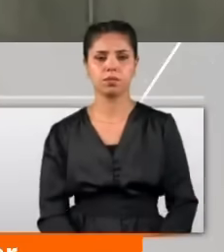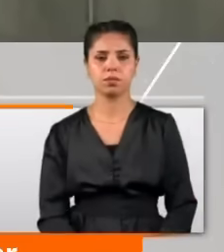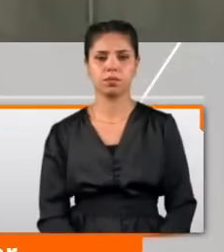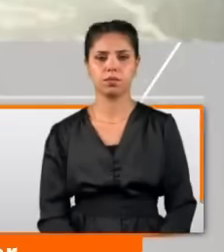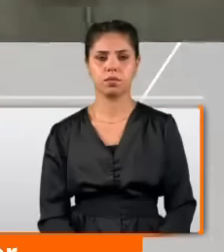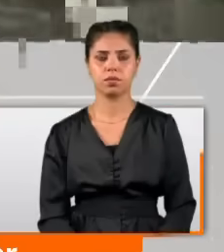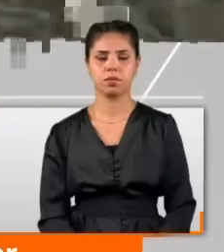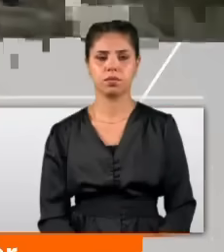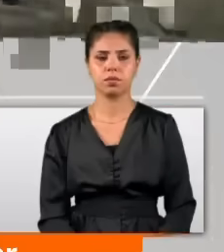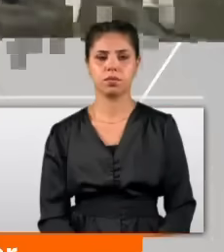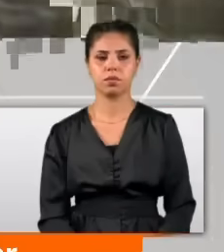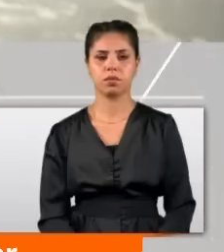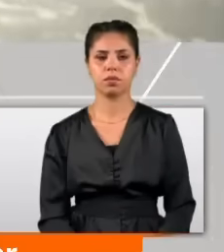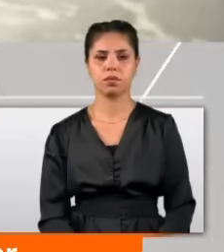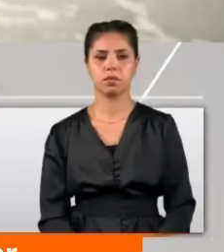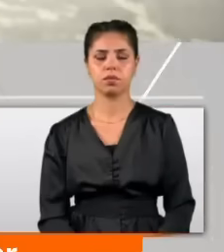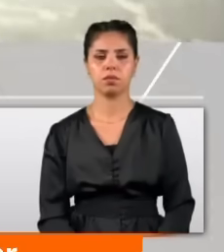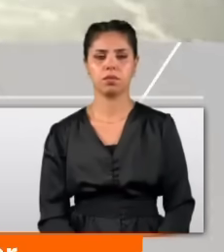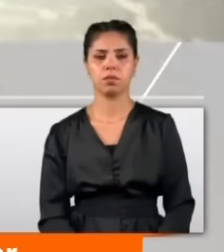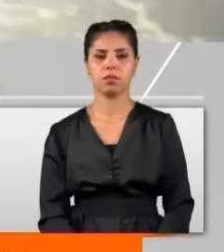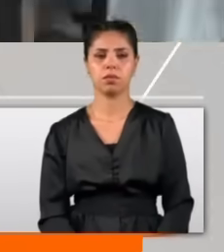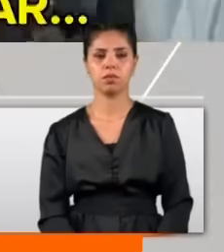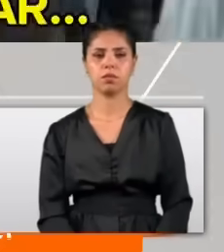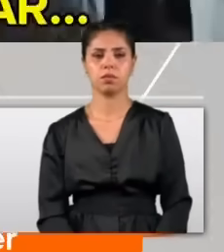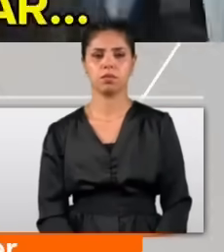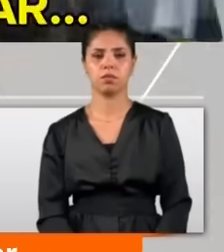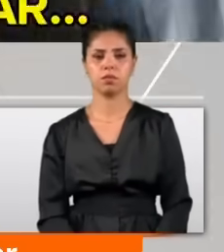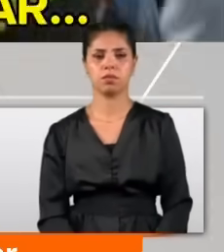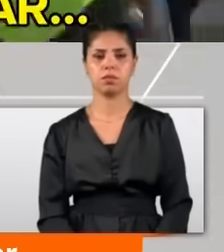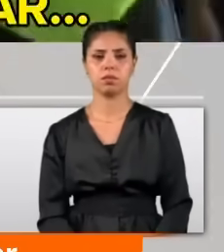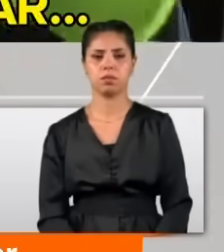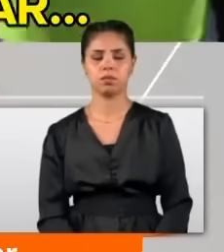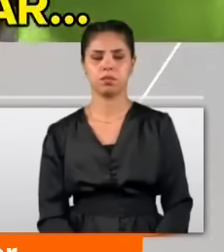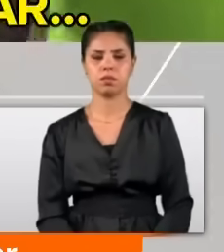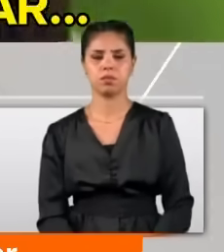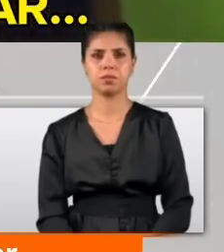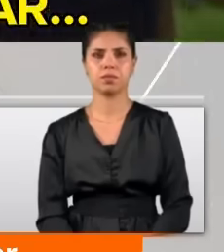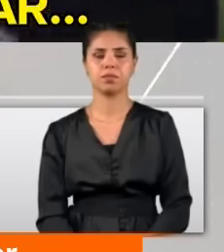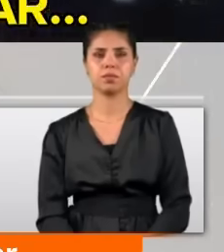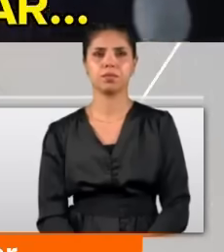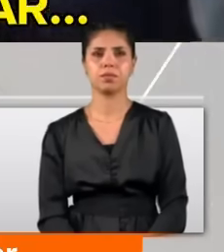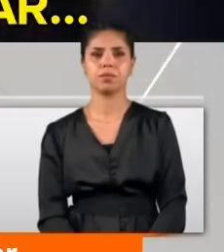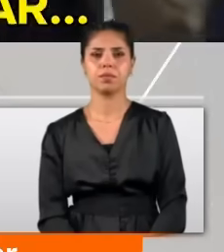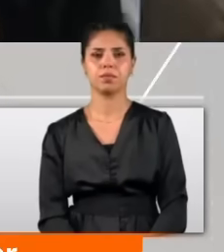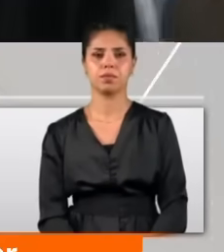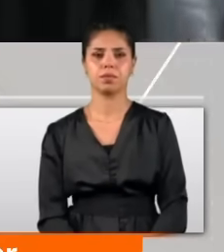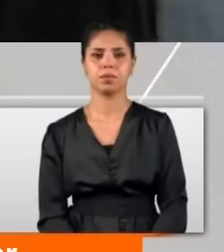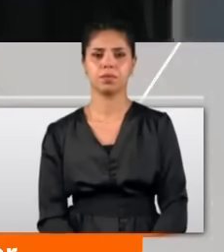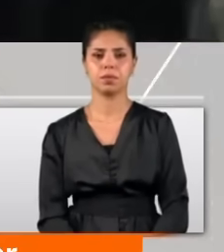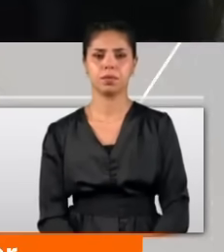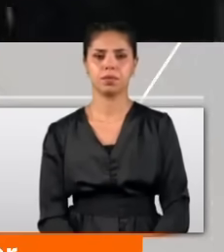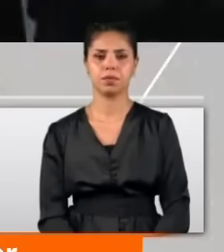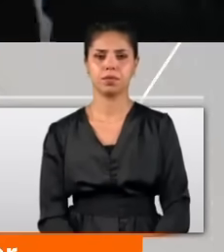Bakanı, annemle babamla birlikte geldiğimiz umre sonrasında beni Mekke'de 7,5 aydır hapiste tutmaktalar.